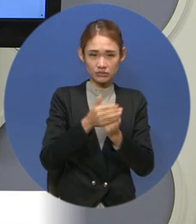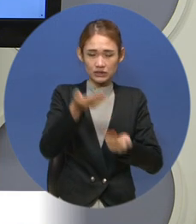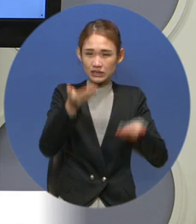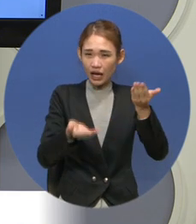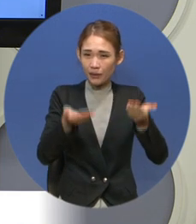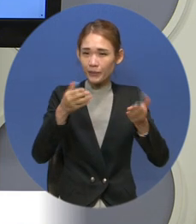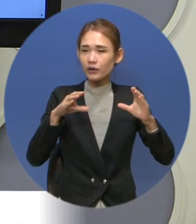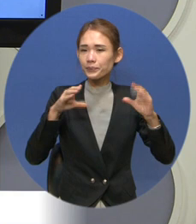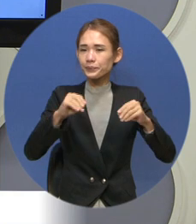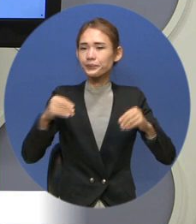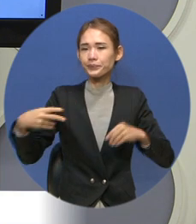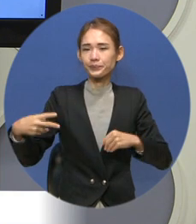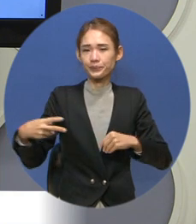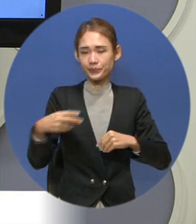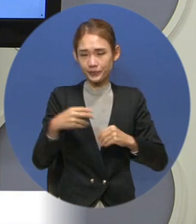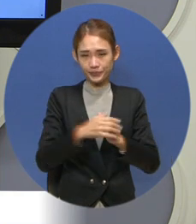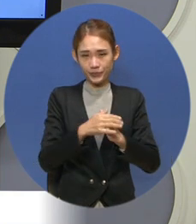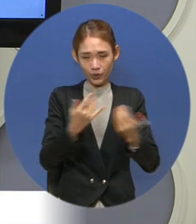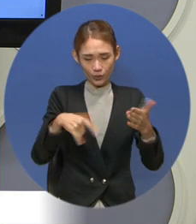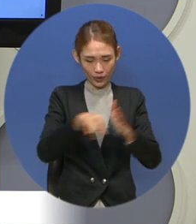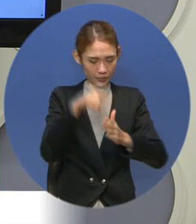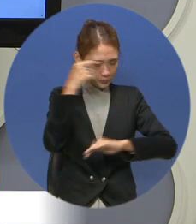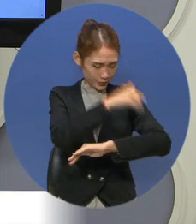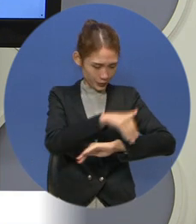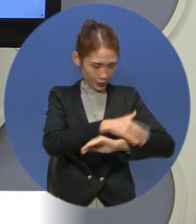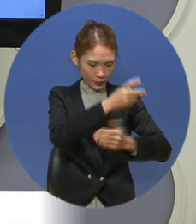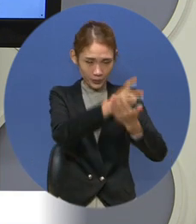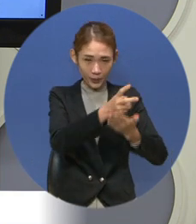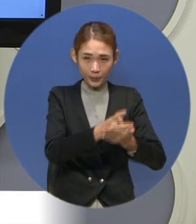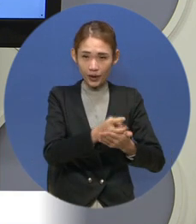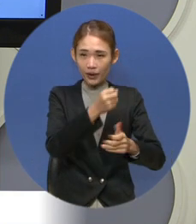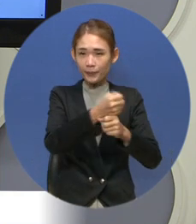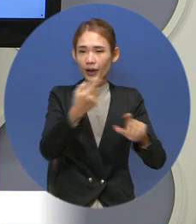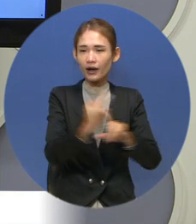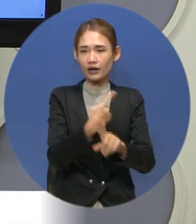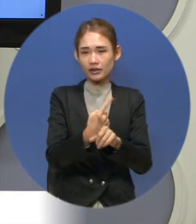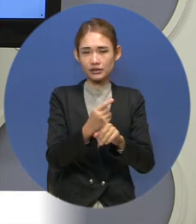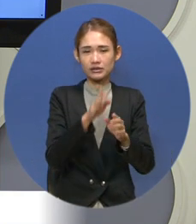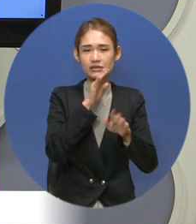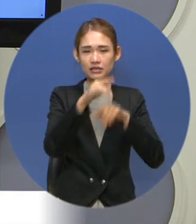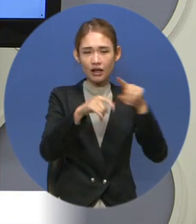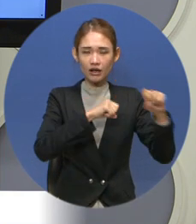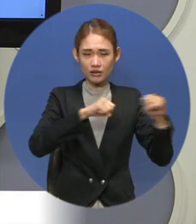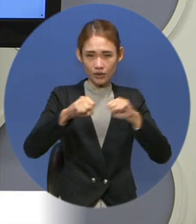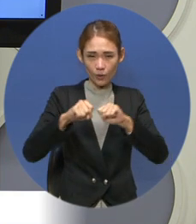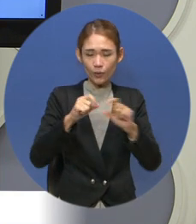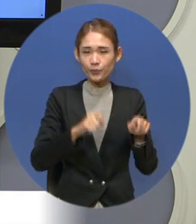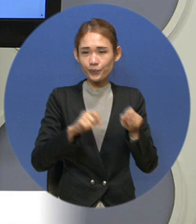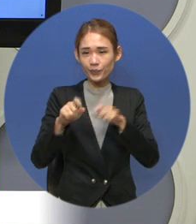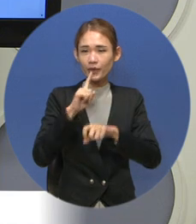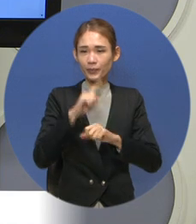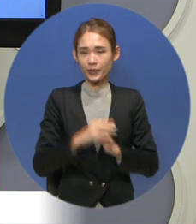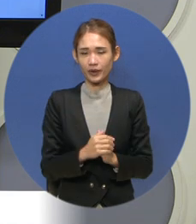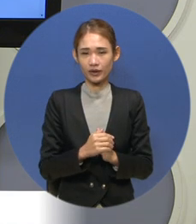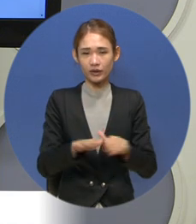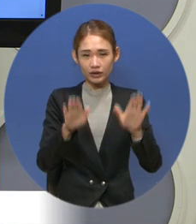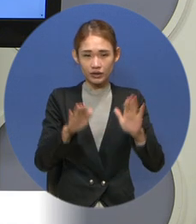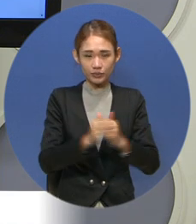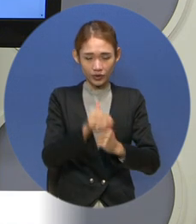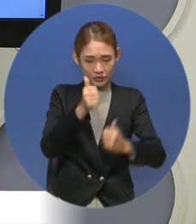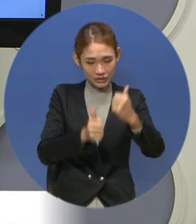근절하기 위한 규정과 계획 등을 수립해 실행에 옮기는 정도를 의미하는데요 이번